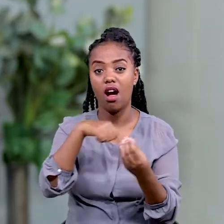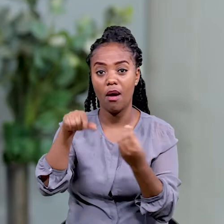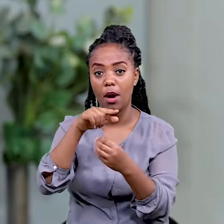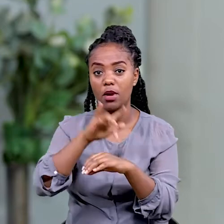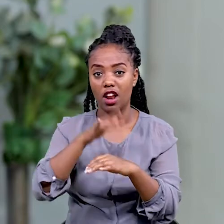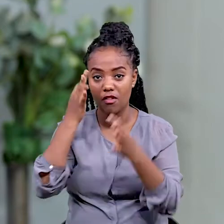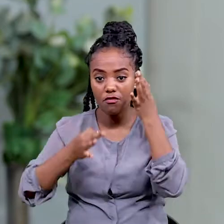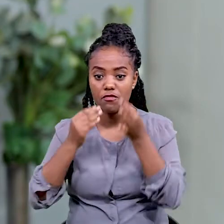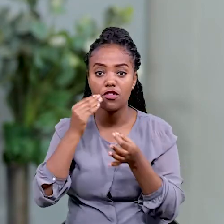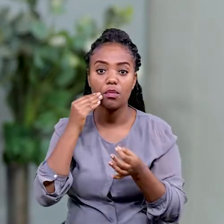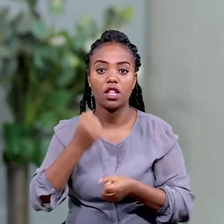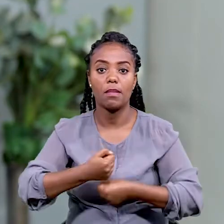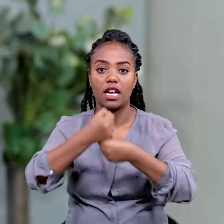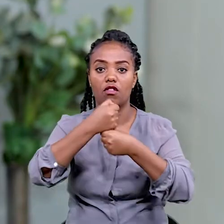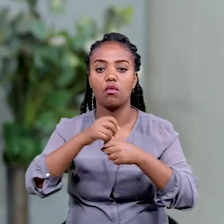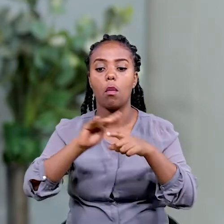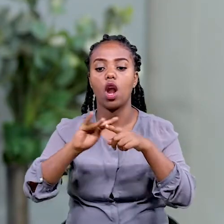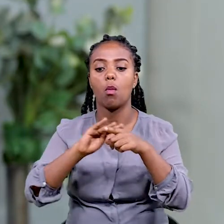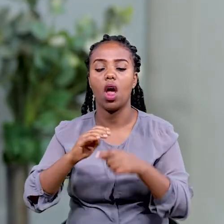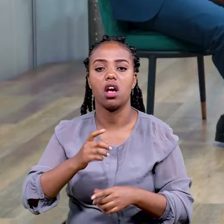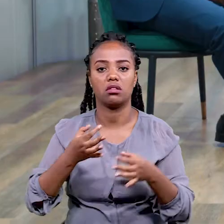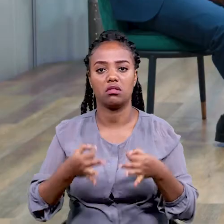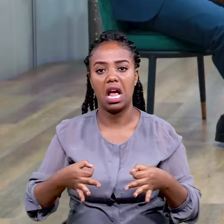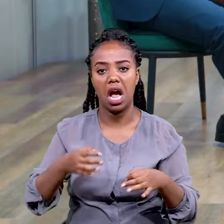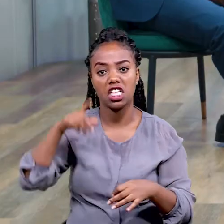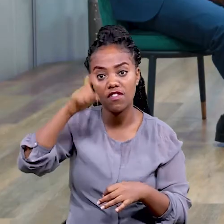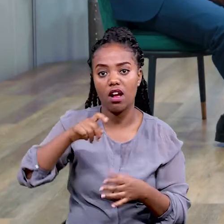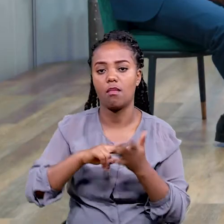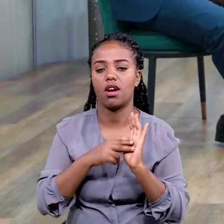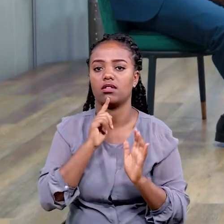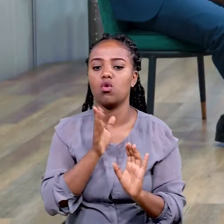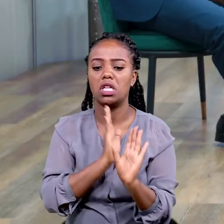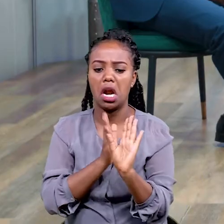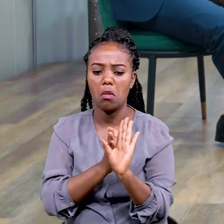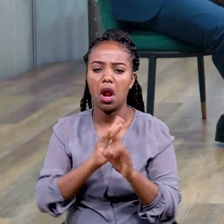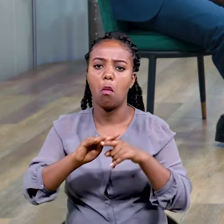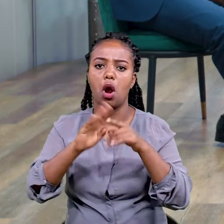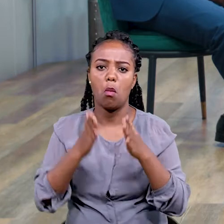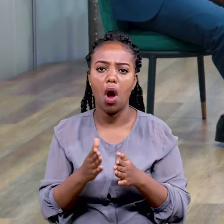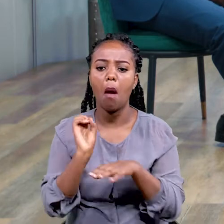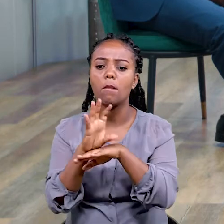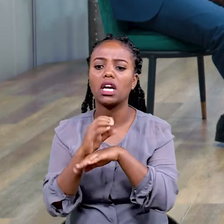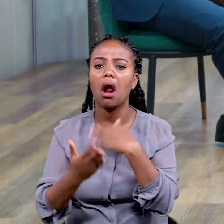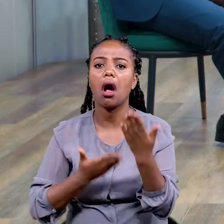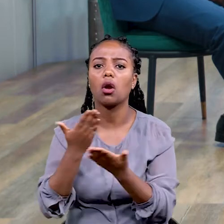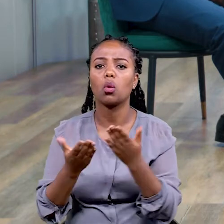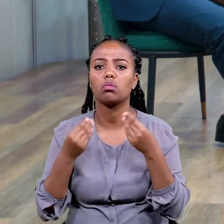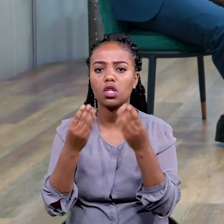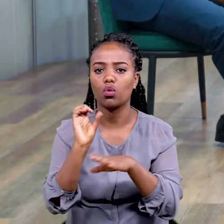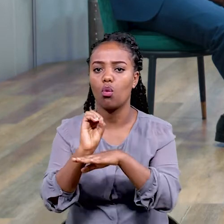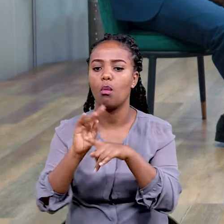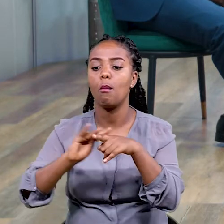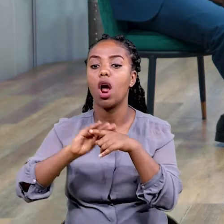ላይ ፍርድ ቤቱንም የሚደግፍ ባለሙያዎች ያስፈልጋሉ ማለት ነው። የስነ ልቦና ባለሙያዎች፣ የምክር አገልግሎት ባለሙያዎች ያስፈልጋሉ ማለት